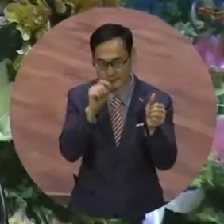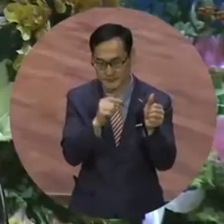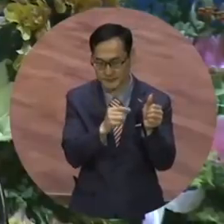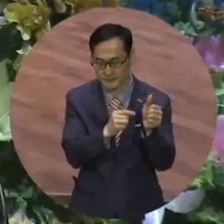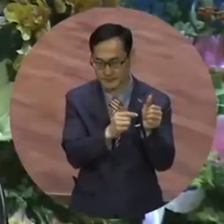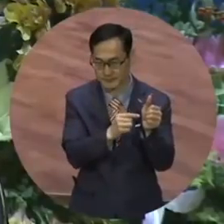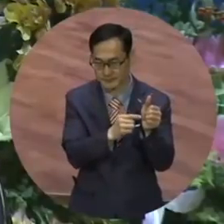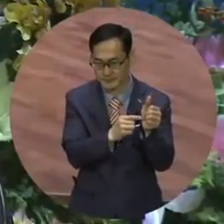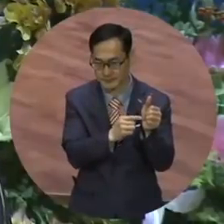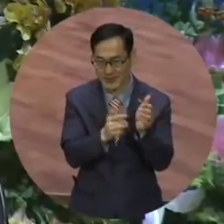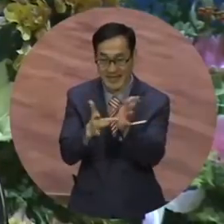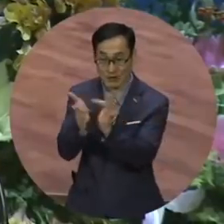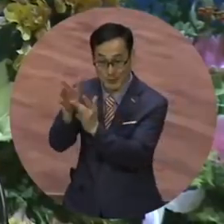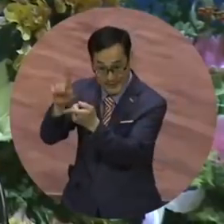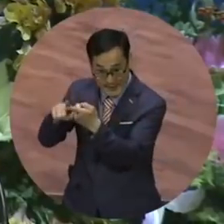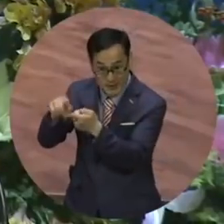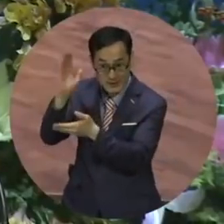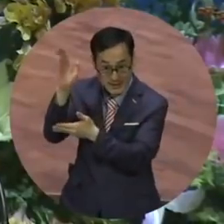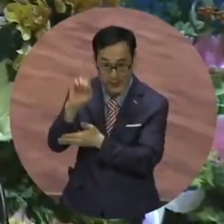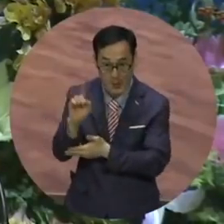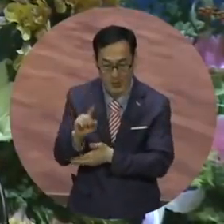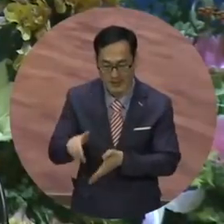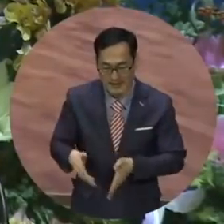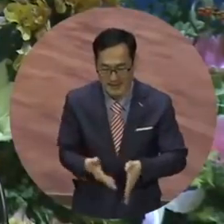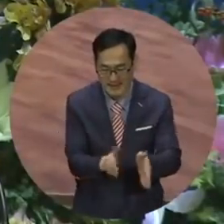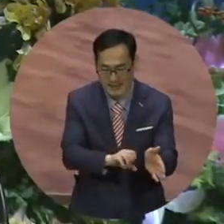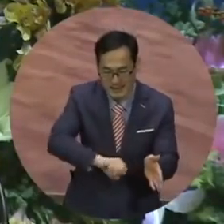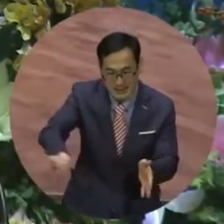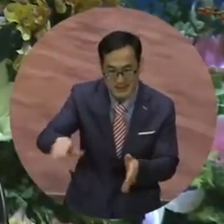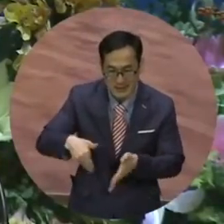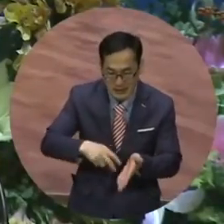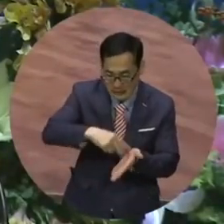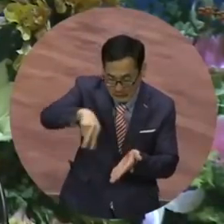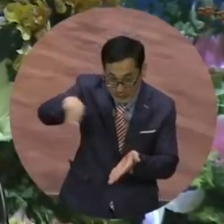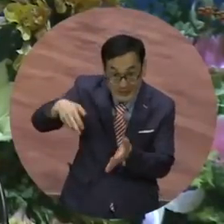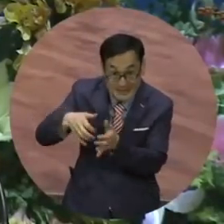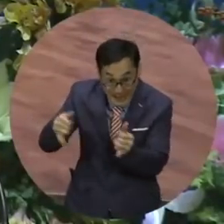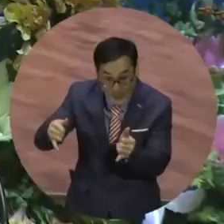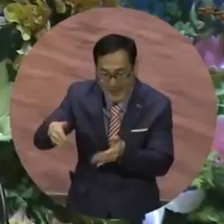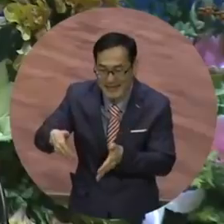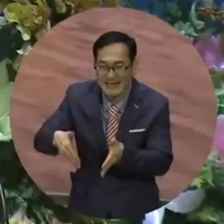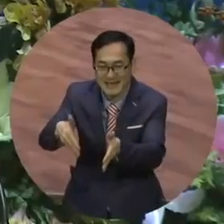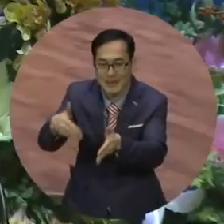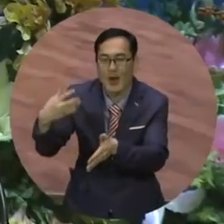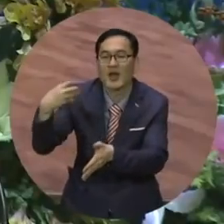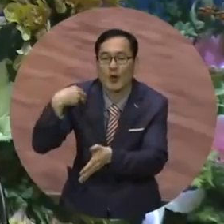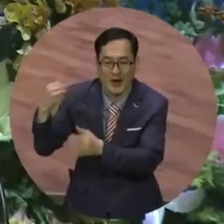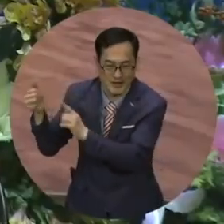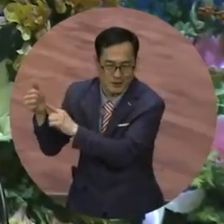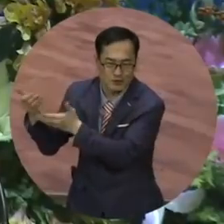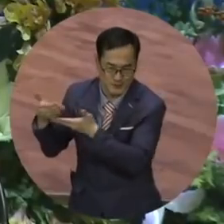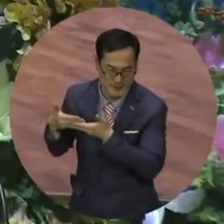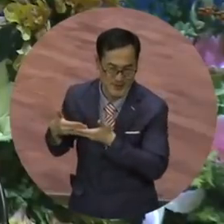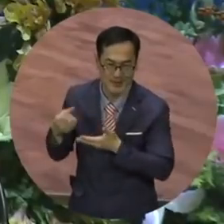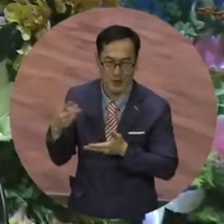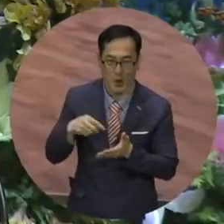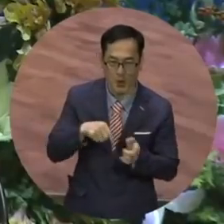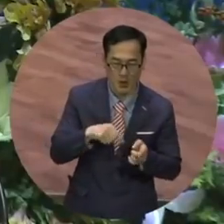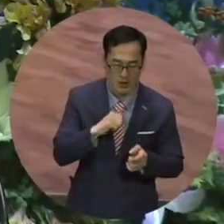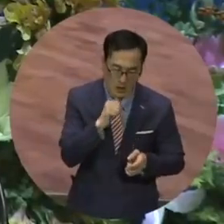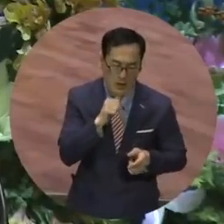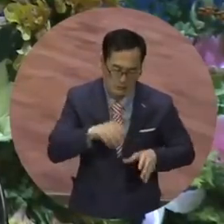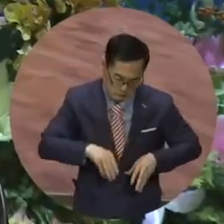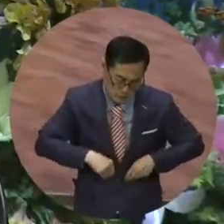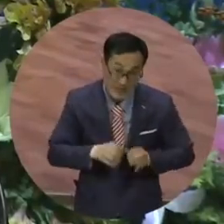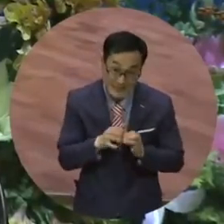건데 길 잃은 자에게 그분은 길입니다. 헐벗은 자에게 옷이고 굶주린